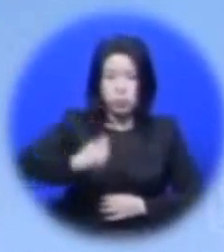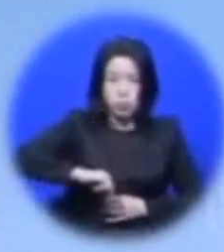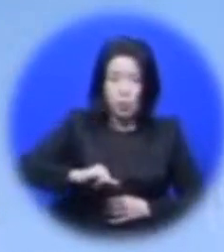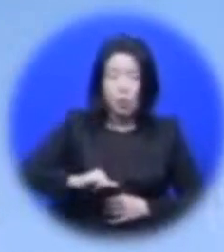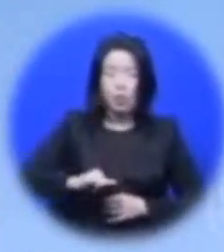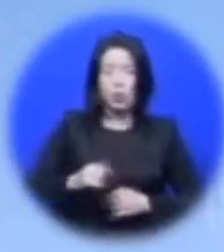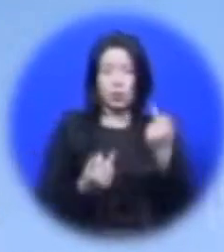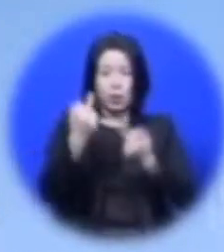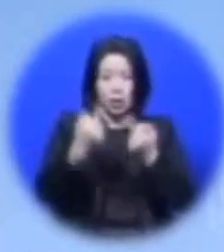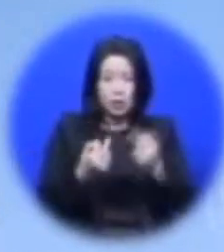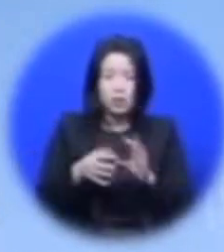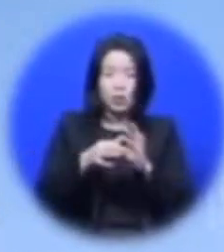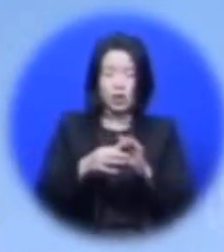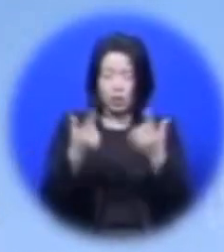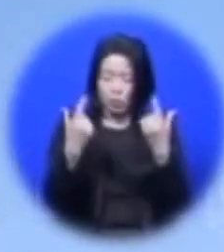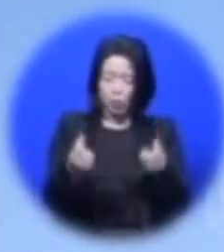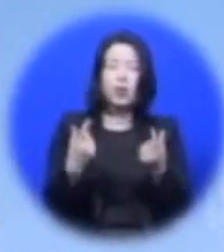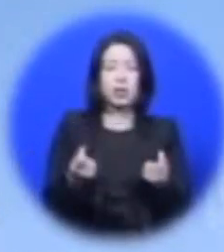관계도 똑같습니다.